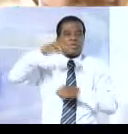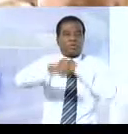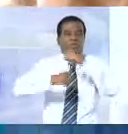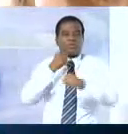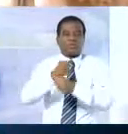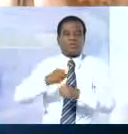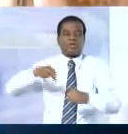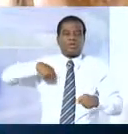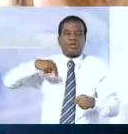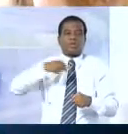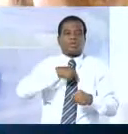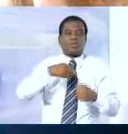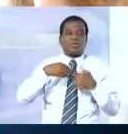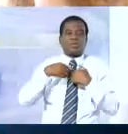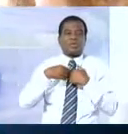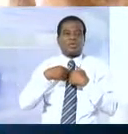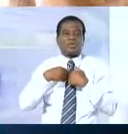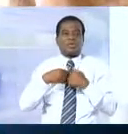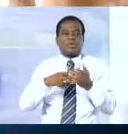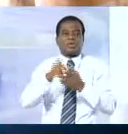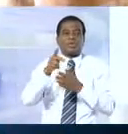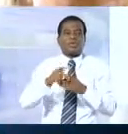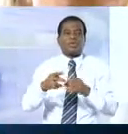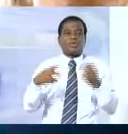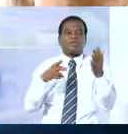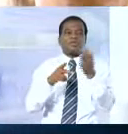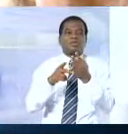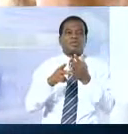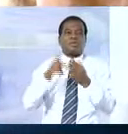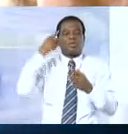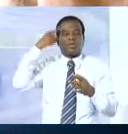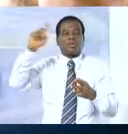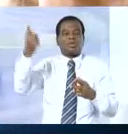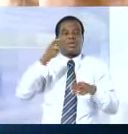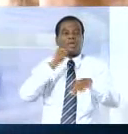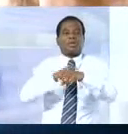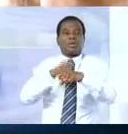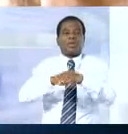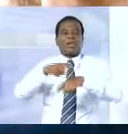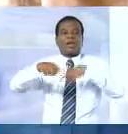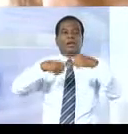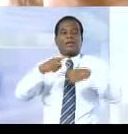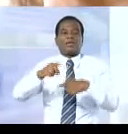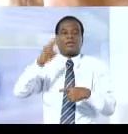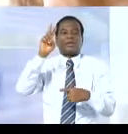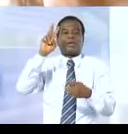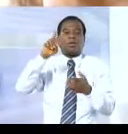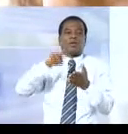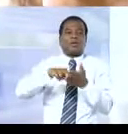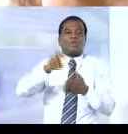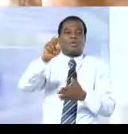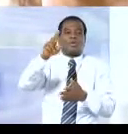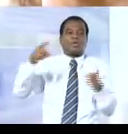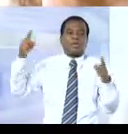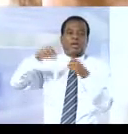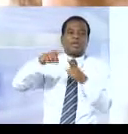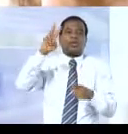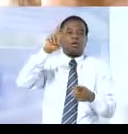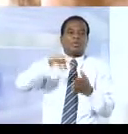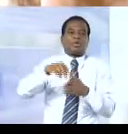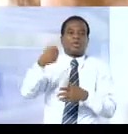nous sommes dotés d'un plan stratégique pour une première période allant de 2012 à 2015 et